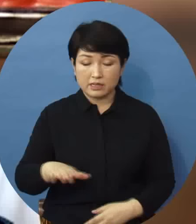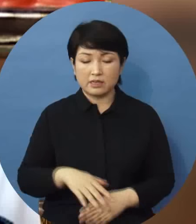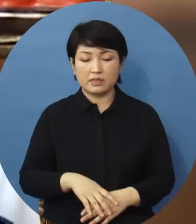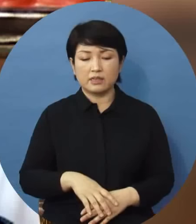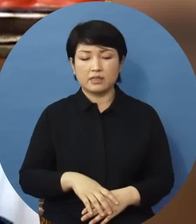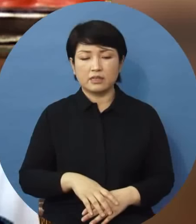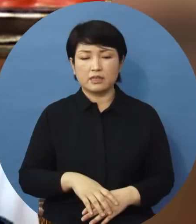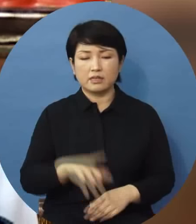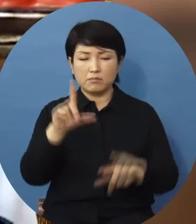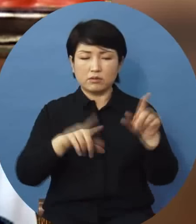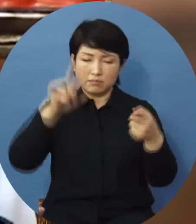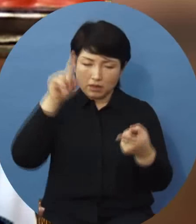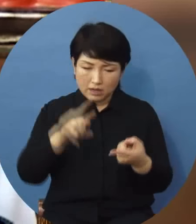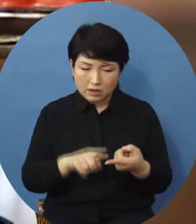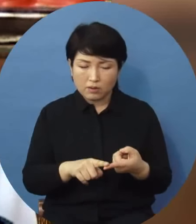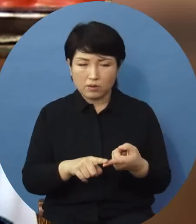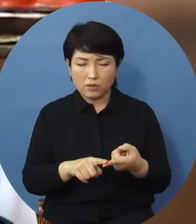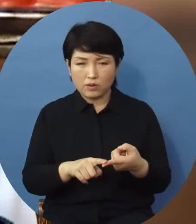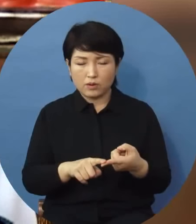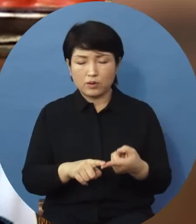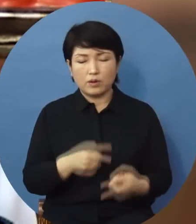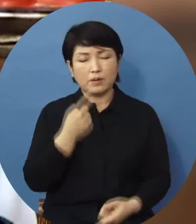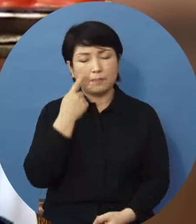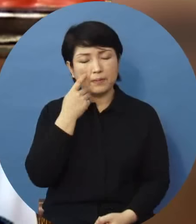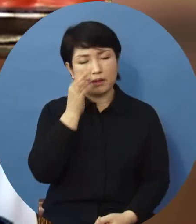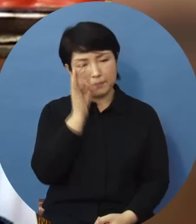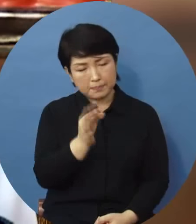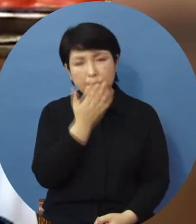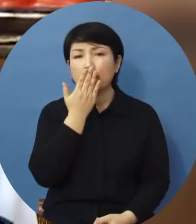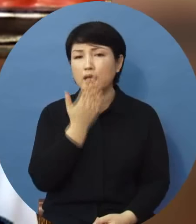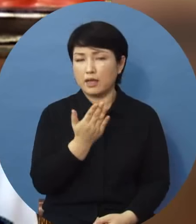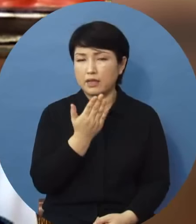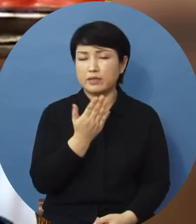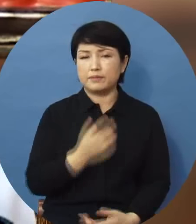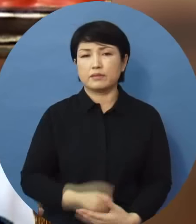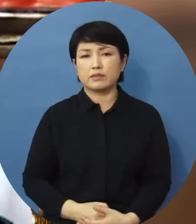사물을 있는 그대로 바라볼 수 있을 것이다.